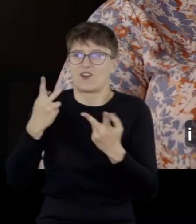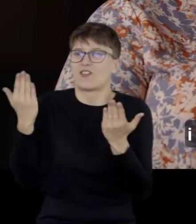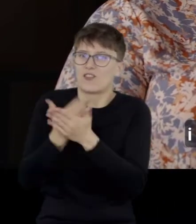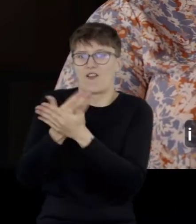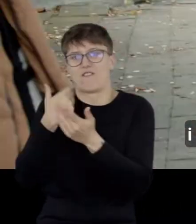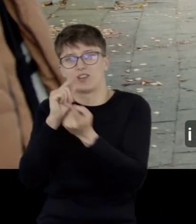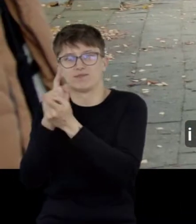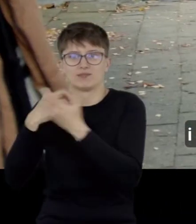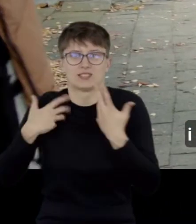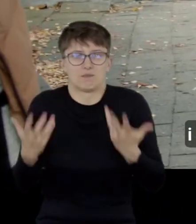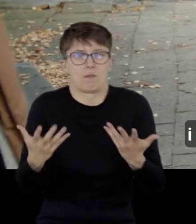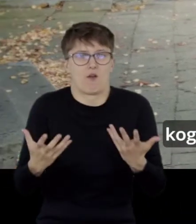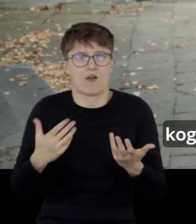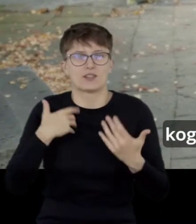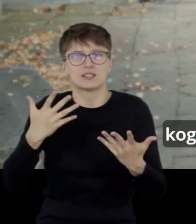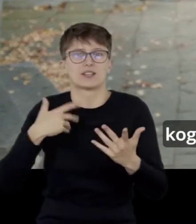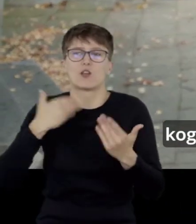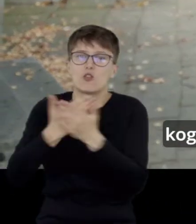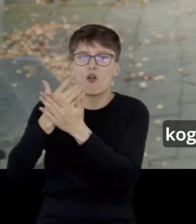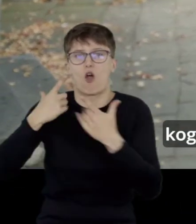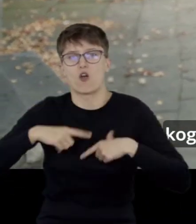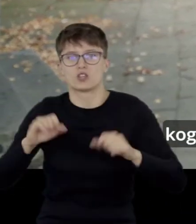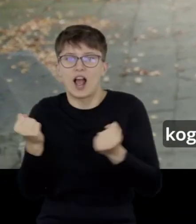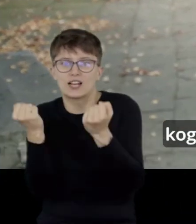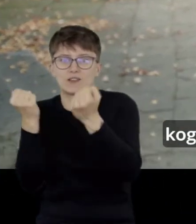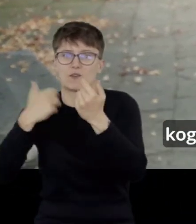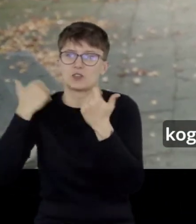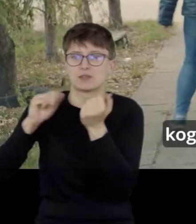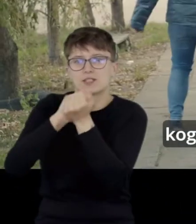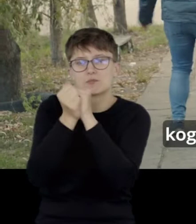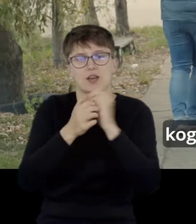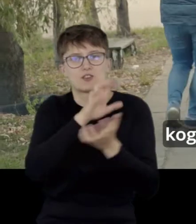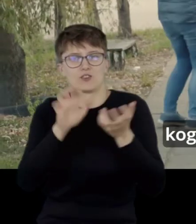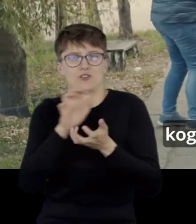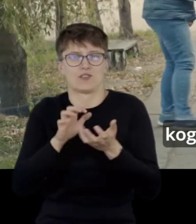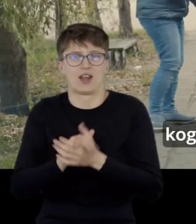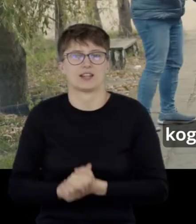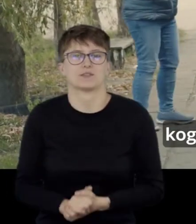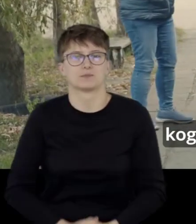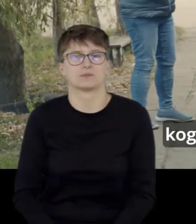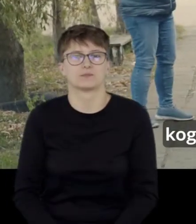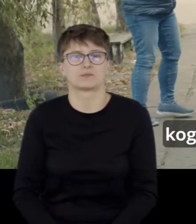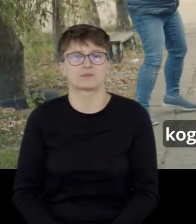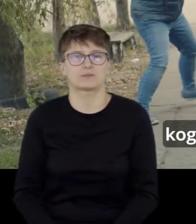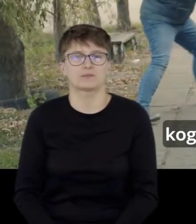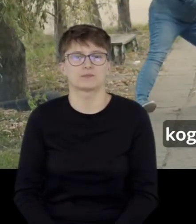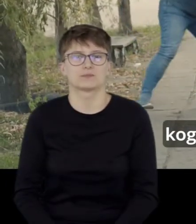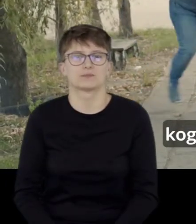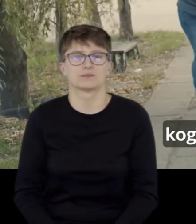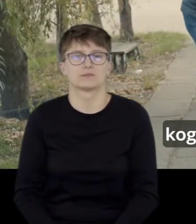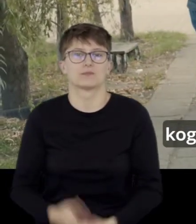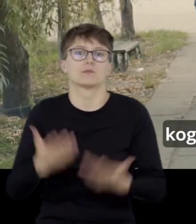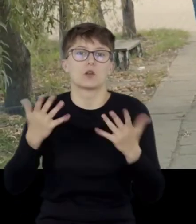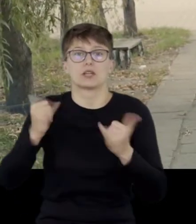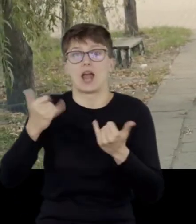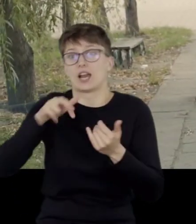nowego zanimować, kogoś nowego uaktywnić i wtedy jakby też zmieniamy w ogóle świat,